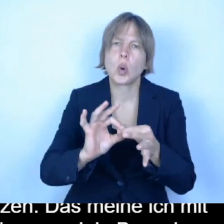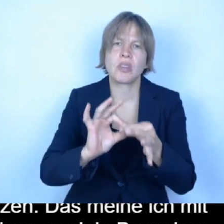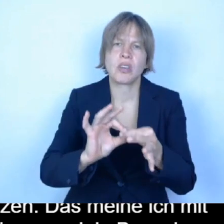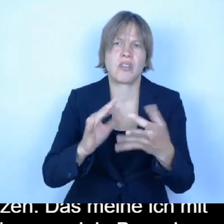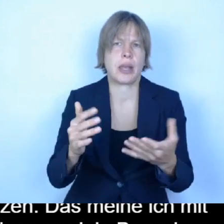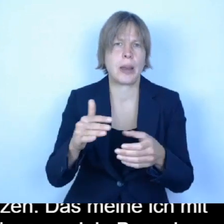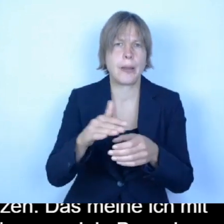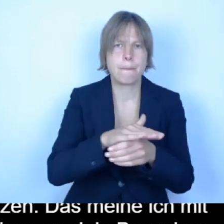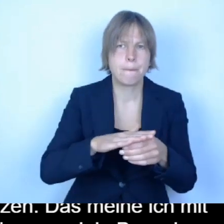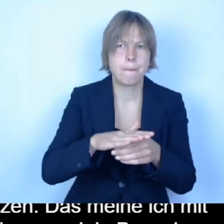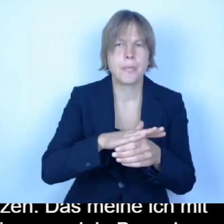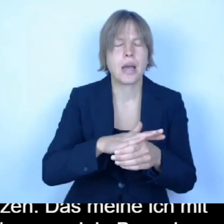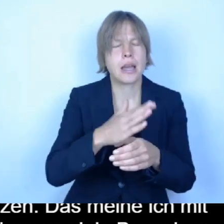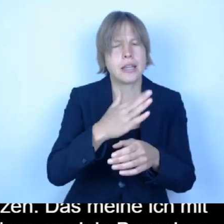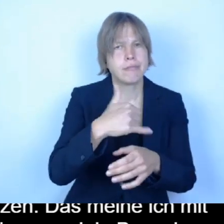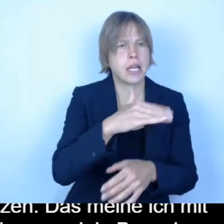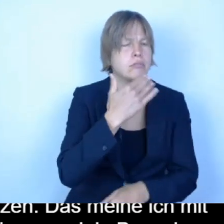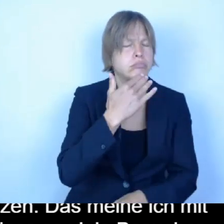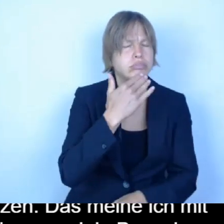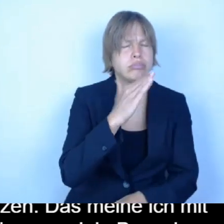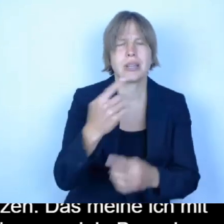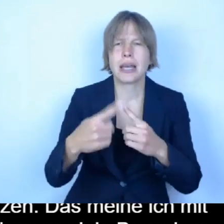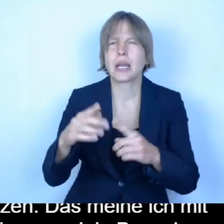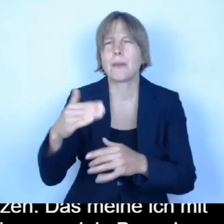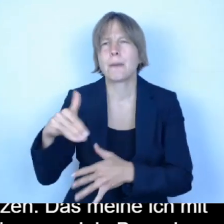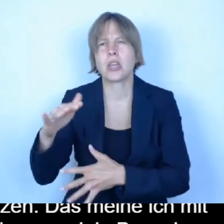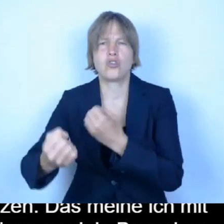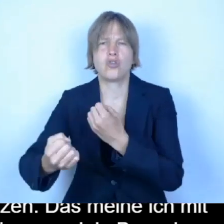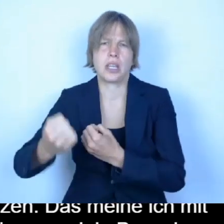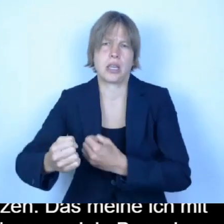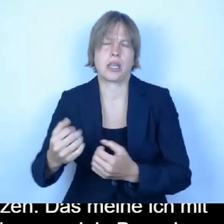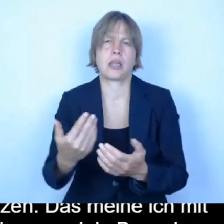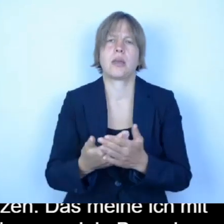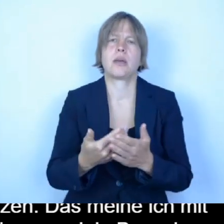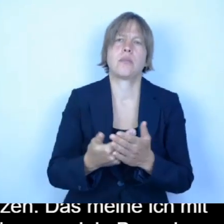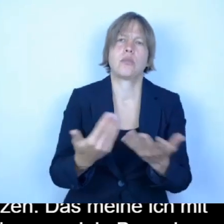ein Rockkonzert, ein Beispiel, ja, ist